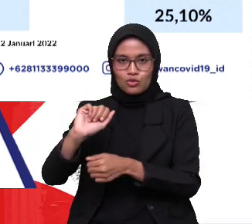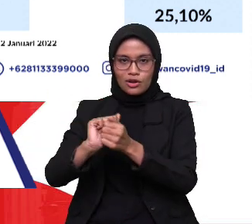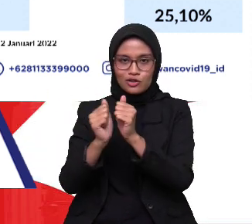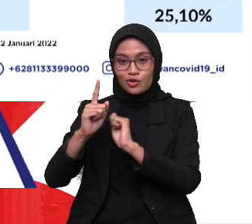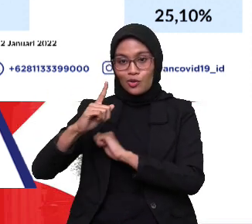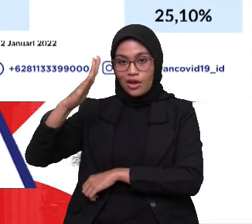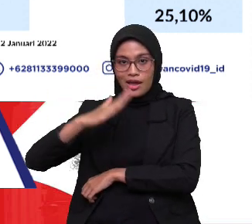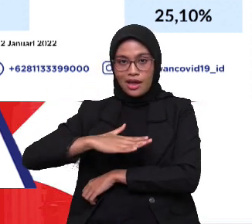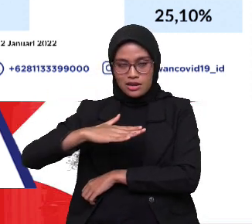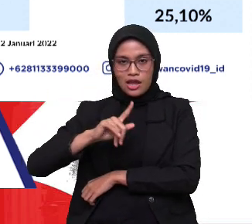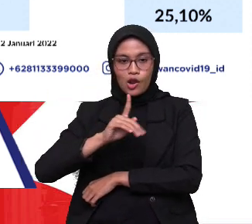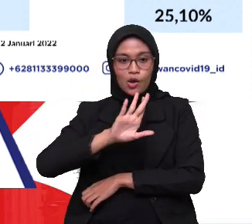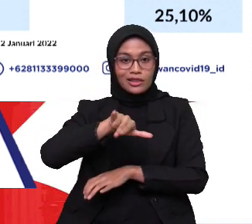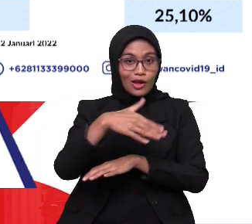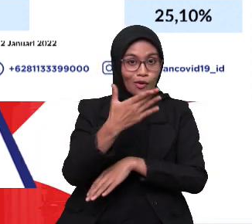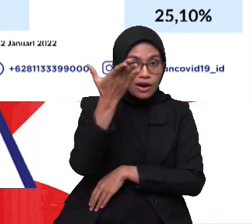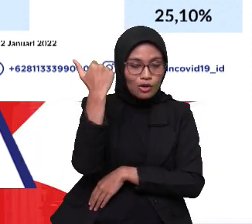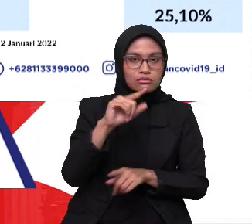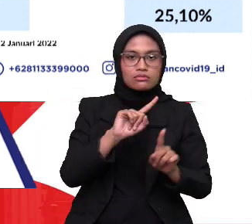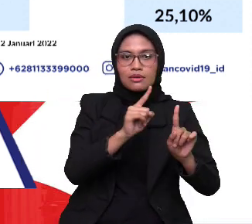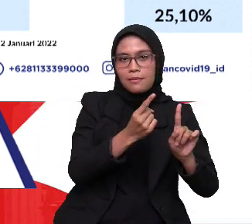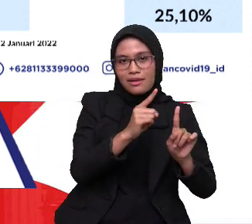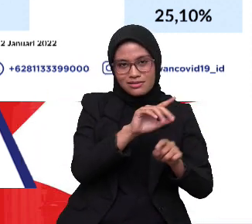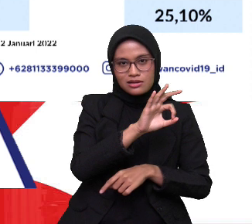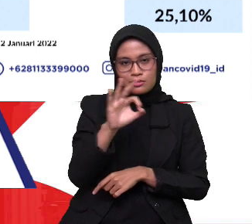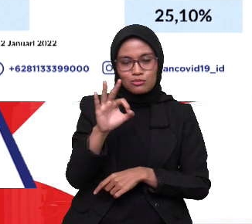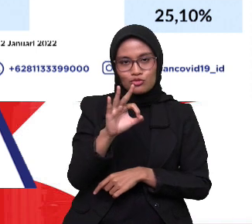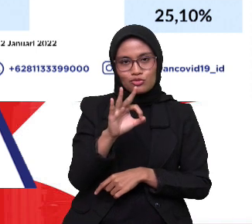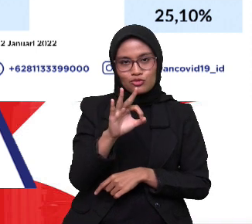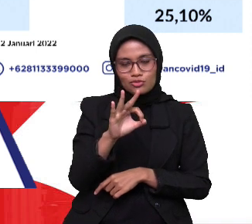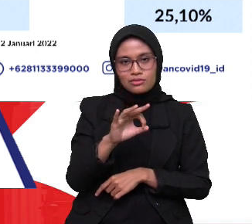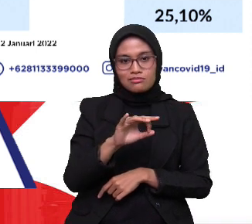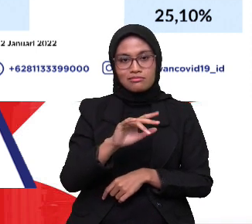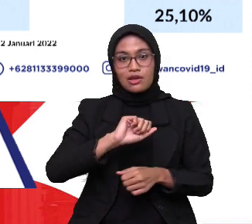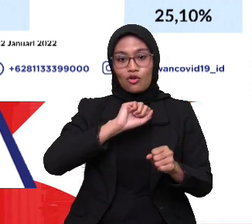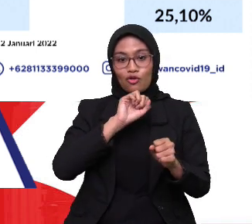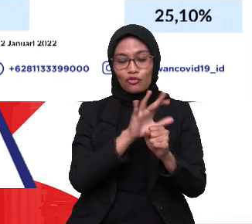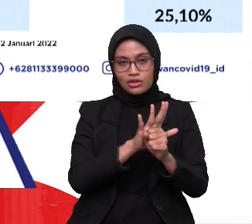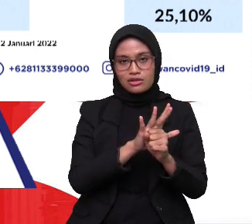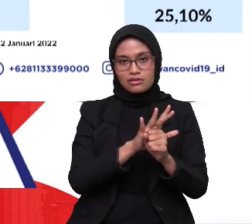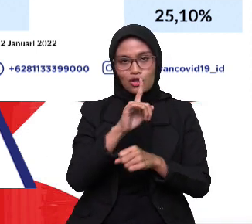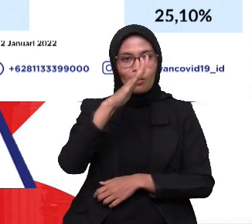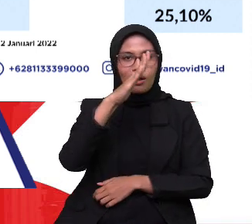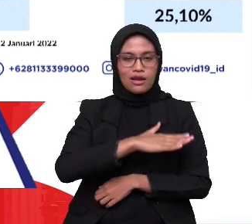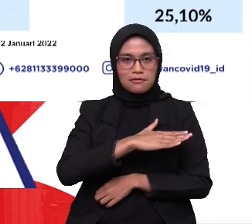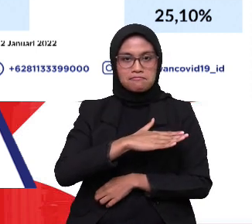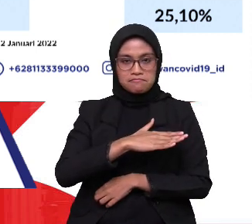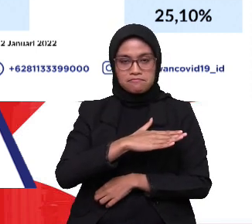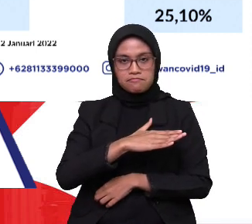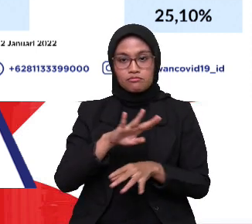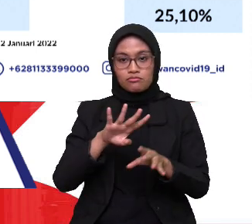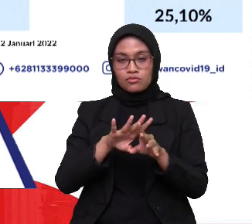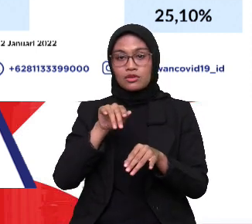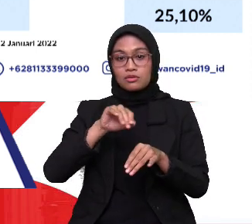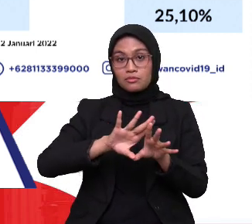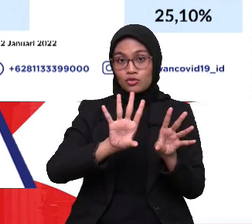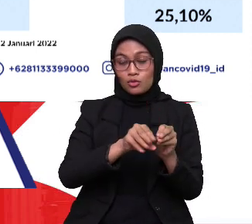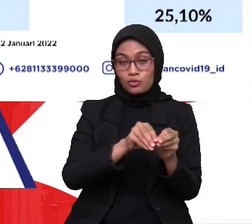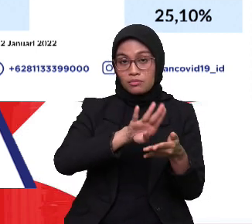sedangkan di tahun lalu sebesar Rp11.000 kasus harian kasus kematian menurun drastis sebesar